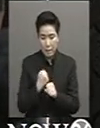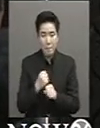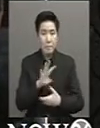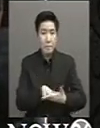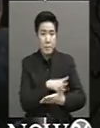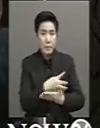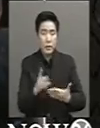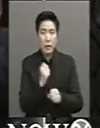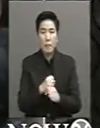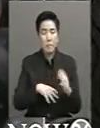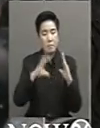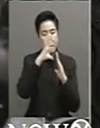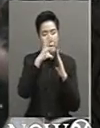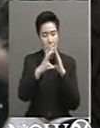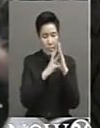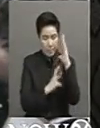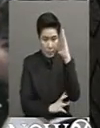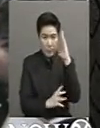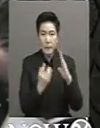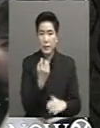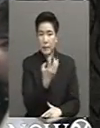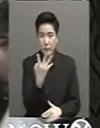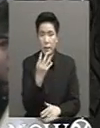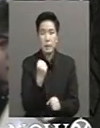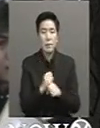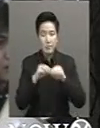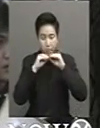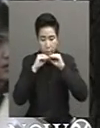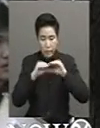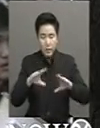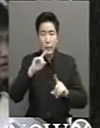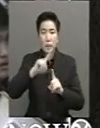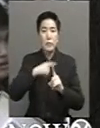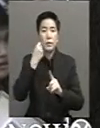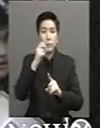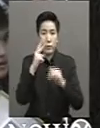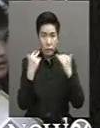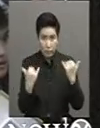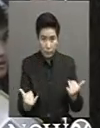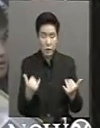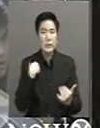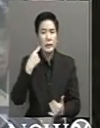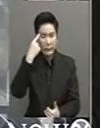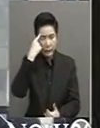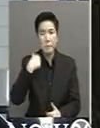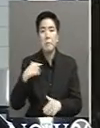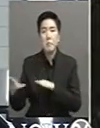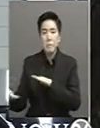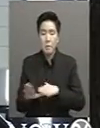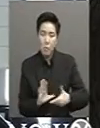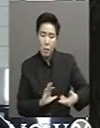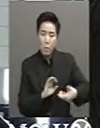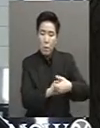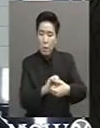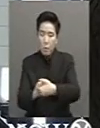งศูนย์อะคาเดมี่4ภาคคาดว่าจะประกาศอย่างเป็นทางการได้ในช่วงเดือนธันวาคมยืนยันนะคะว่าพร้อมร่วมงานกับคณะ